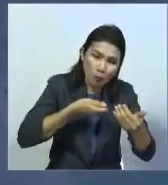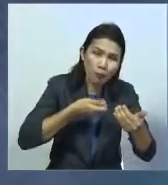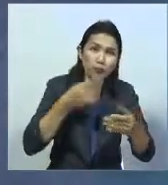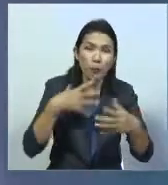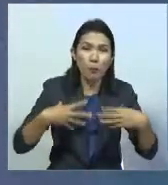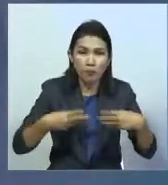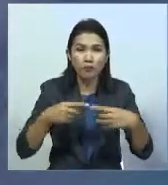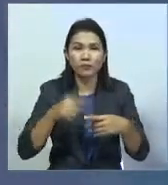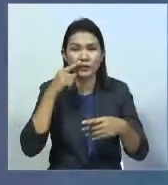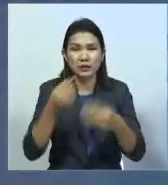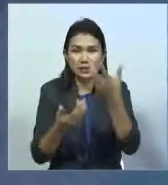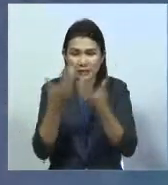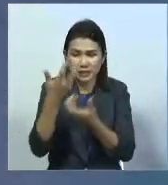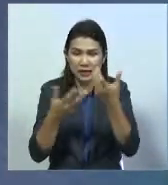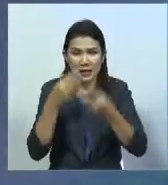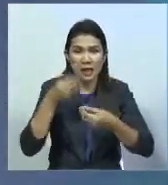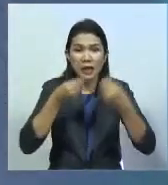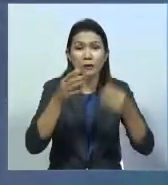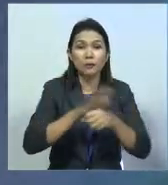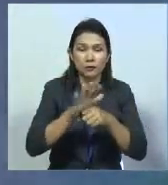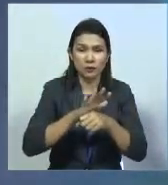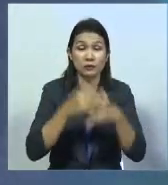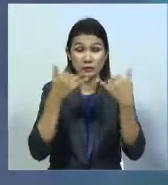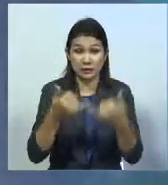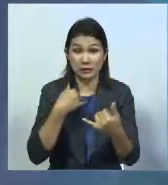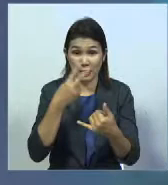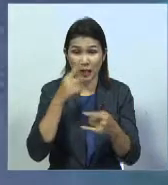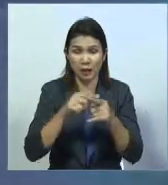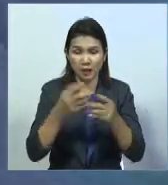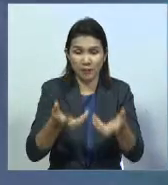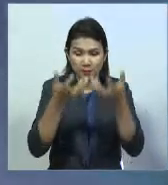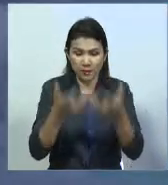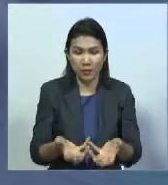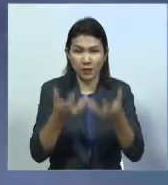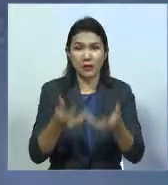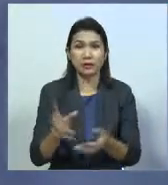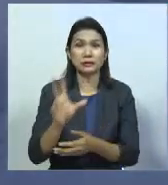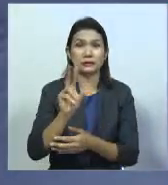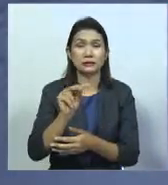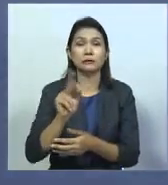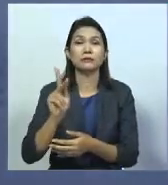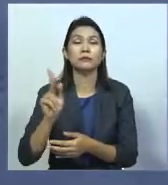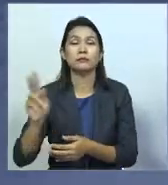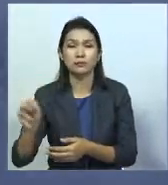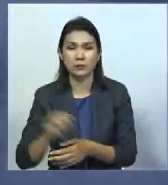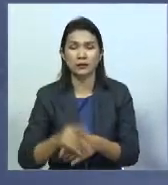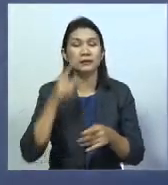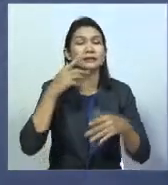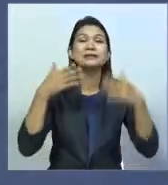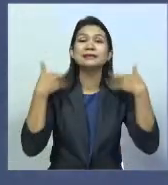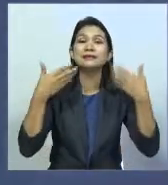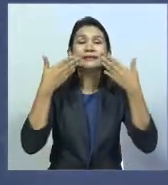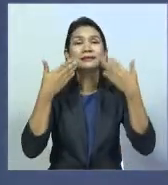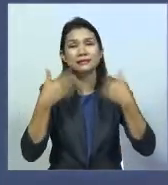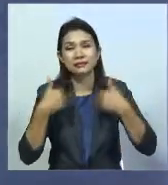ริมแล้วก็ให้หญ้าทะเลในปริมาณที่เหมาะสมล่าสุดพบว่ามีน้ำหนักตัวอยู่ที่30กิโลกรัมร่าเริงดีค่ะสุข